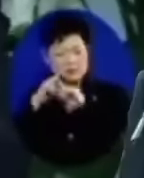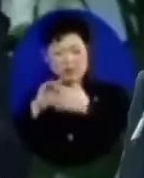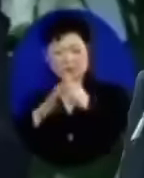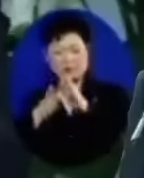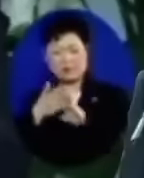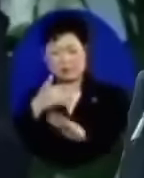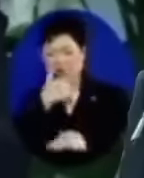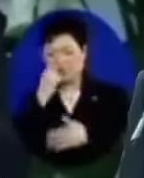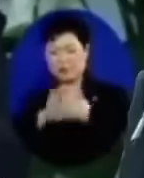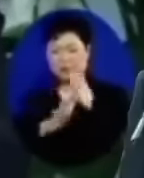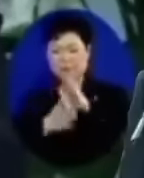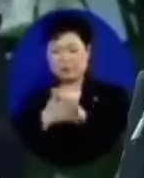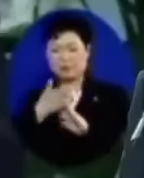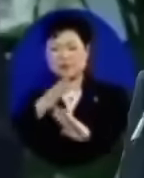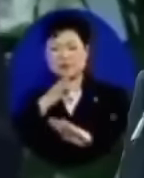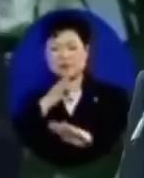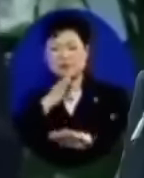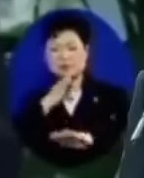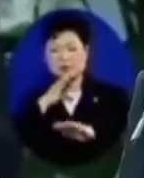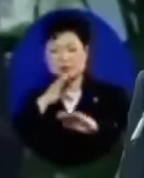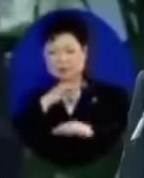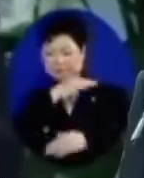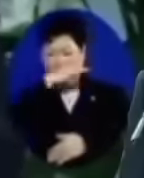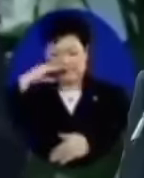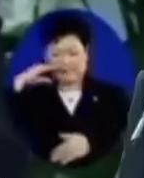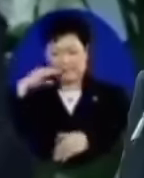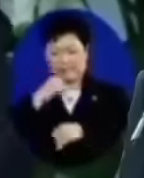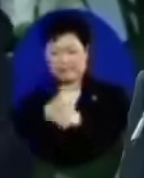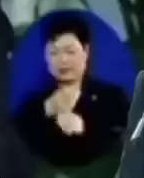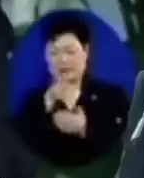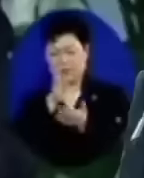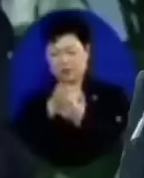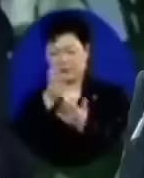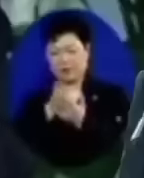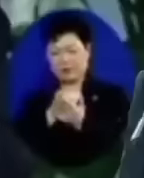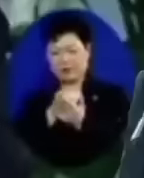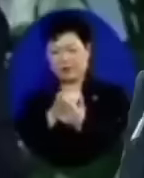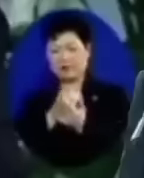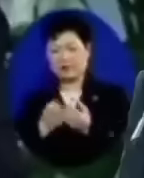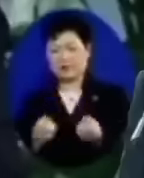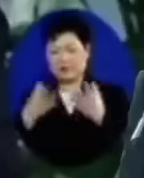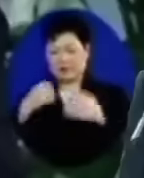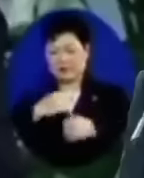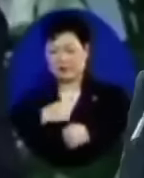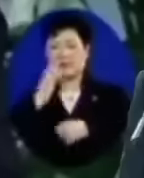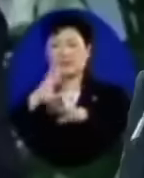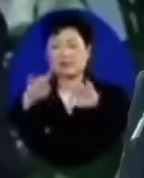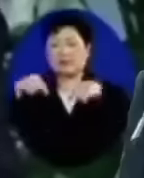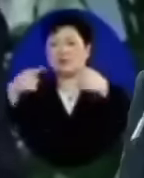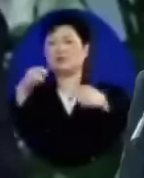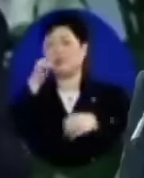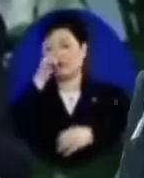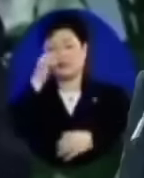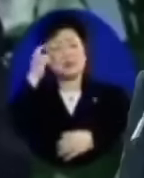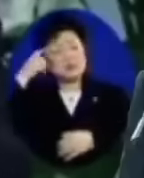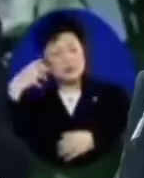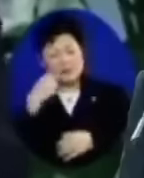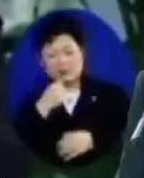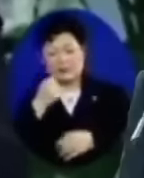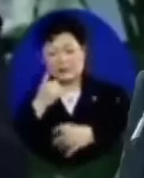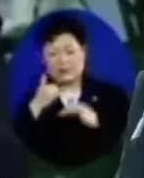지키고 의식을 지키는 사람입니다. 그들은 율법을 지키고 의식을 지킴으로 천국 갈 수 있다고 생각하는 사람인데